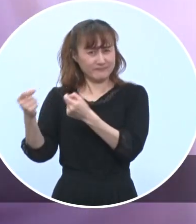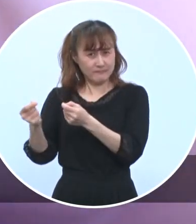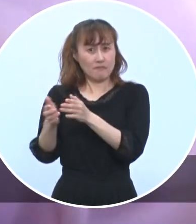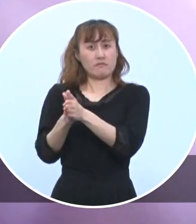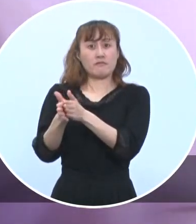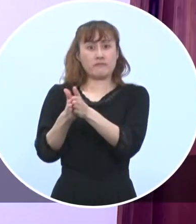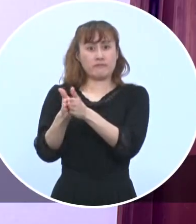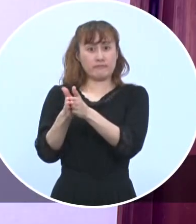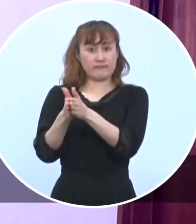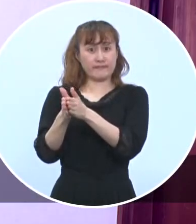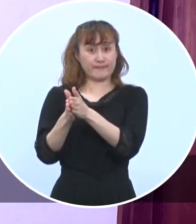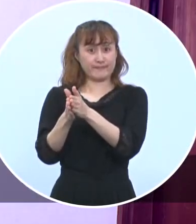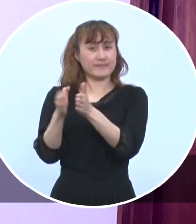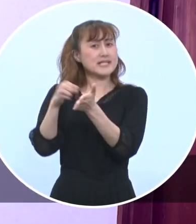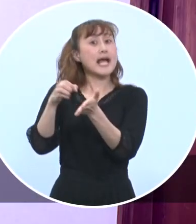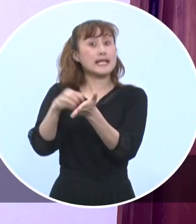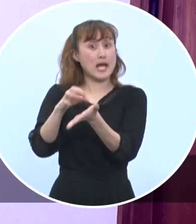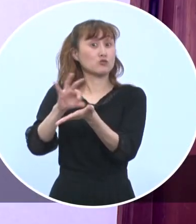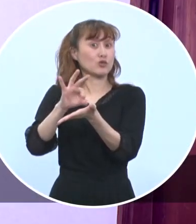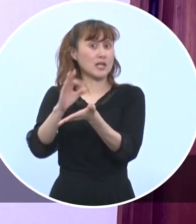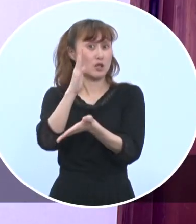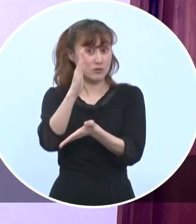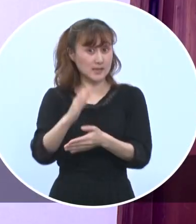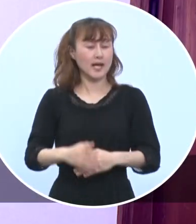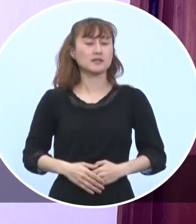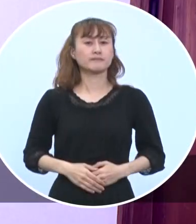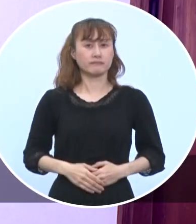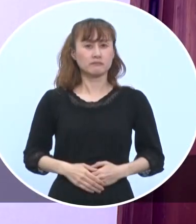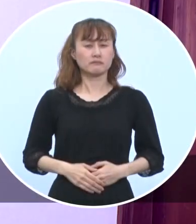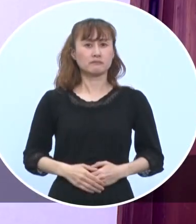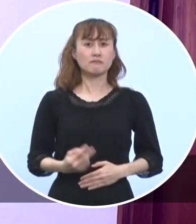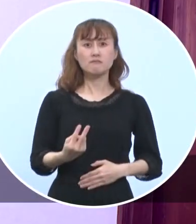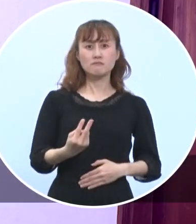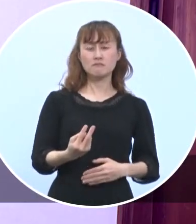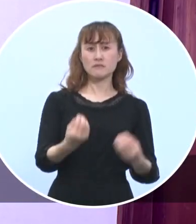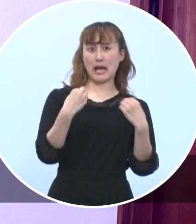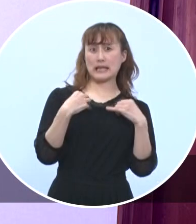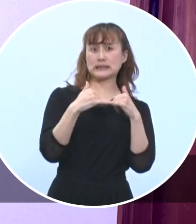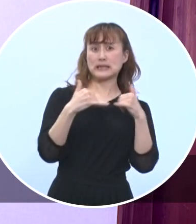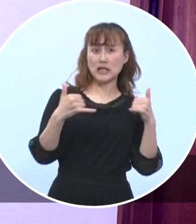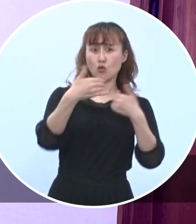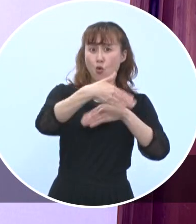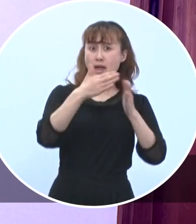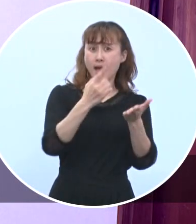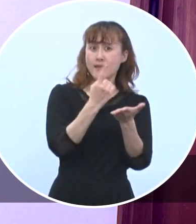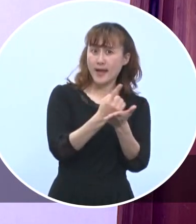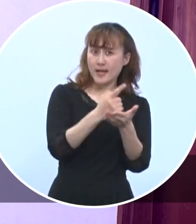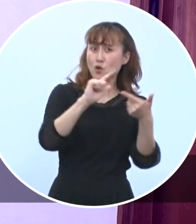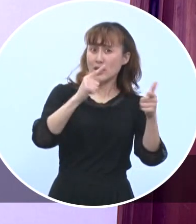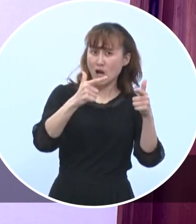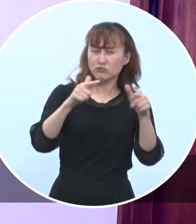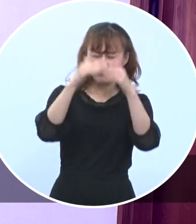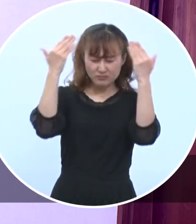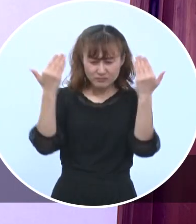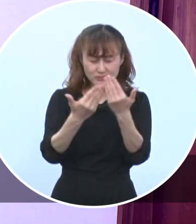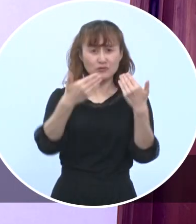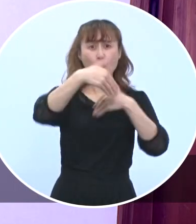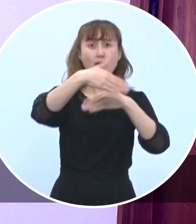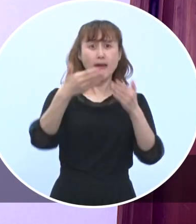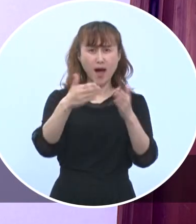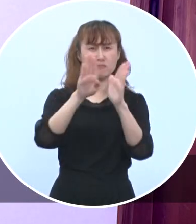。 感染者のいる部屋だけでなく、すべての部屋を定期的に換気をしましょう。